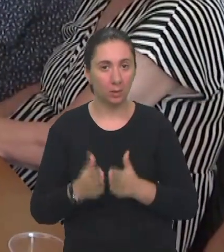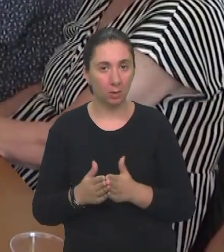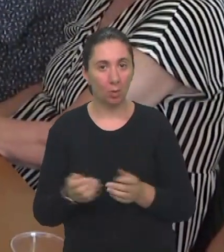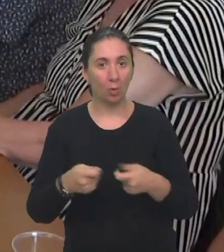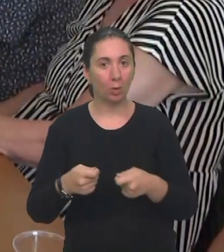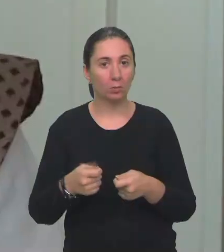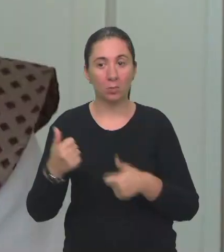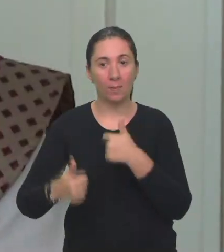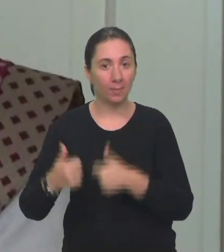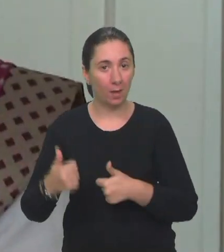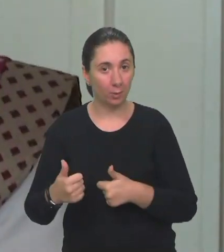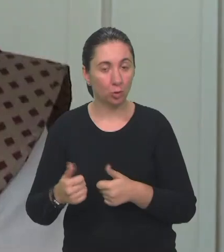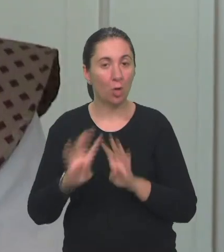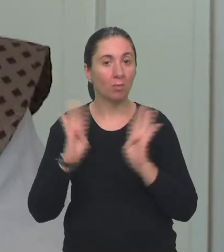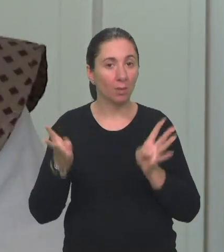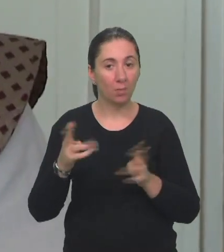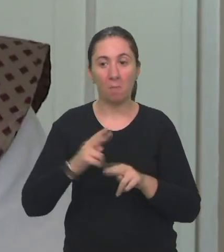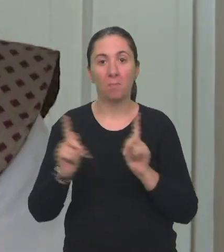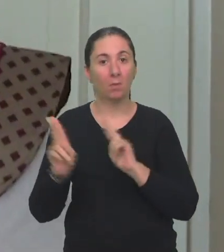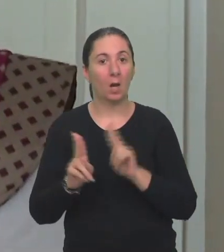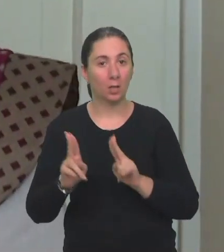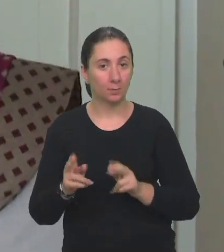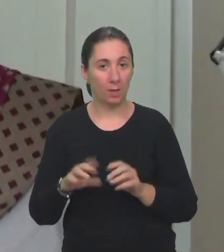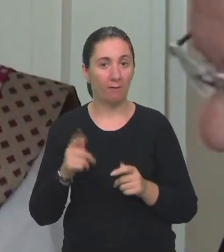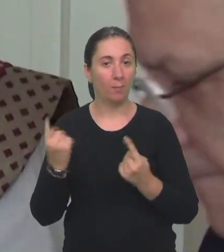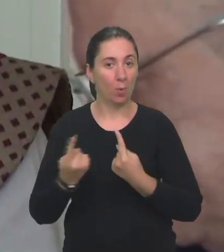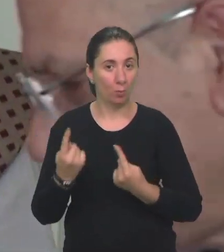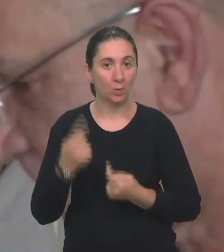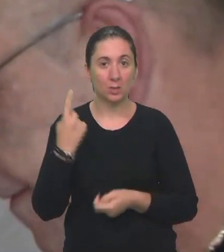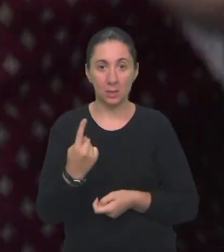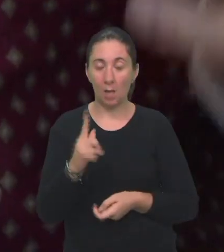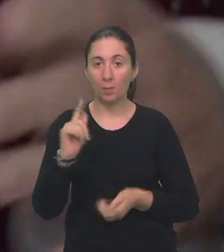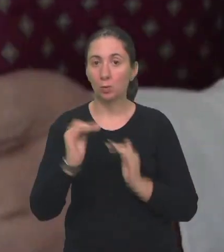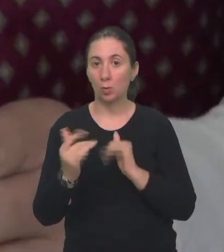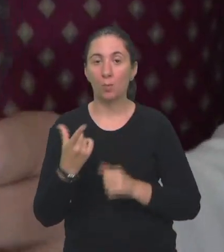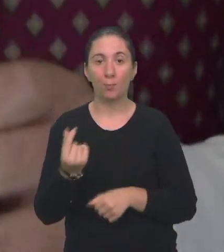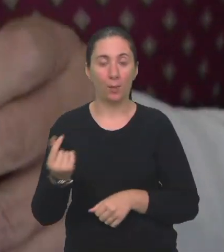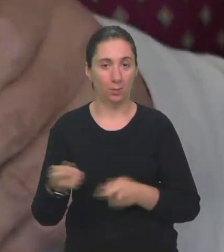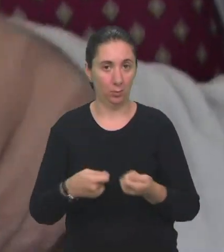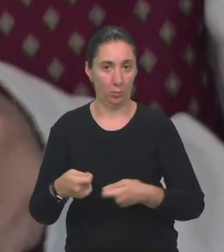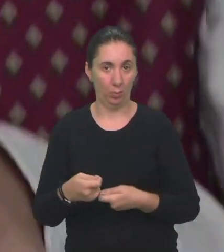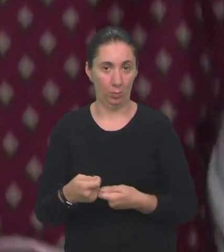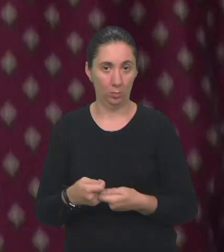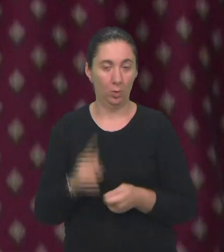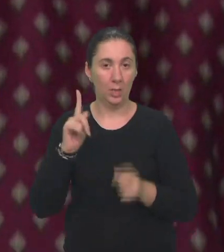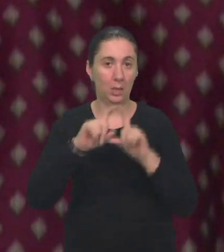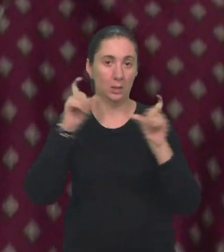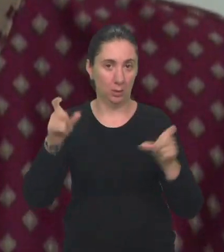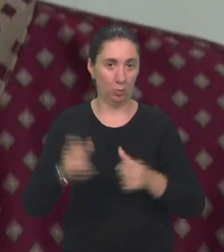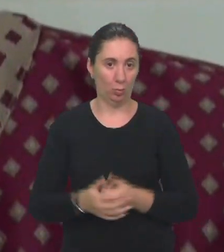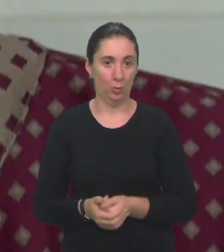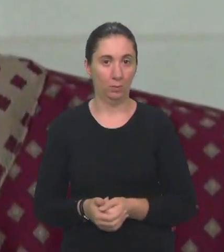organizira književne natječaje, tribine, rasprave i promocije. Samostalno i u suradnji s partnerskim organizacijama i